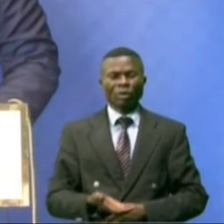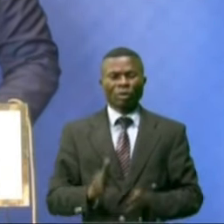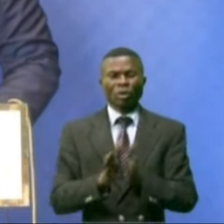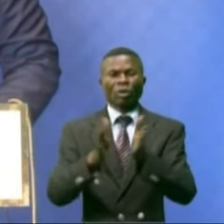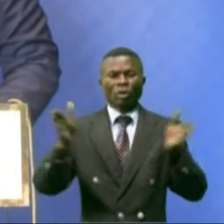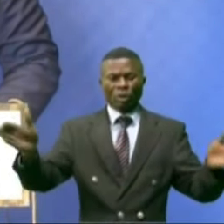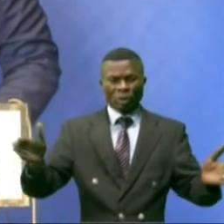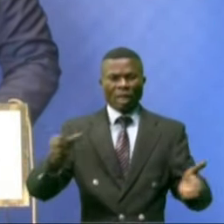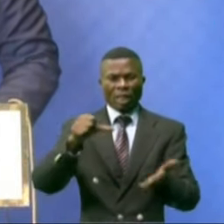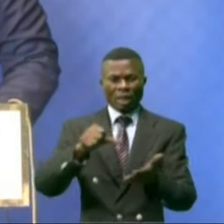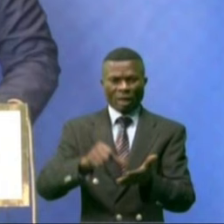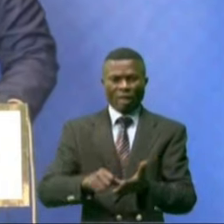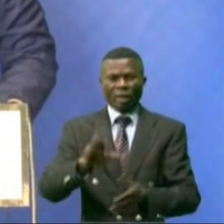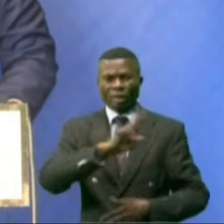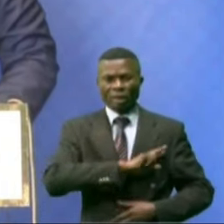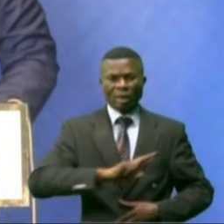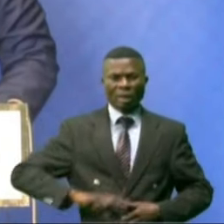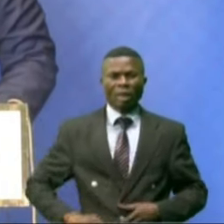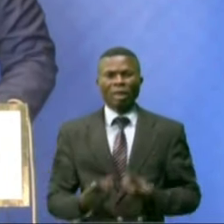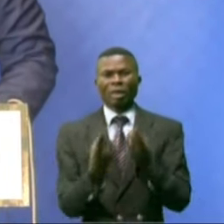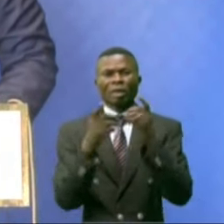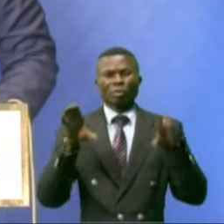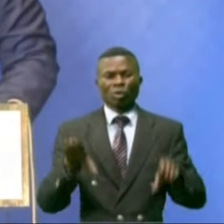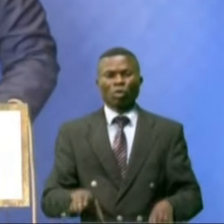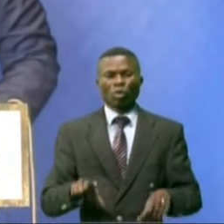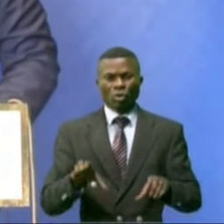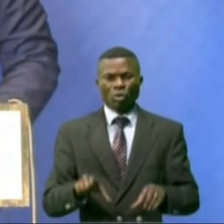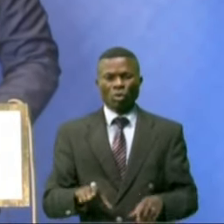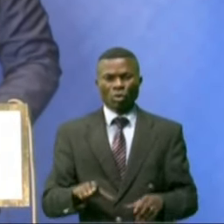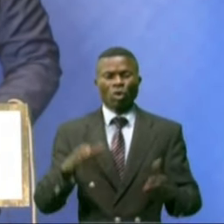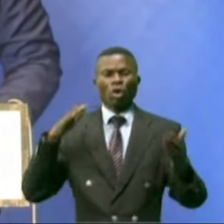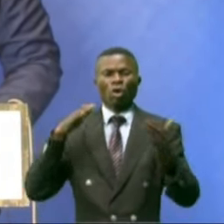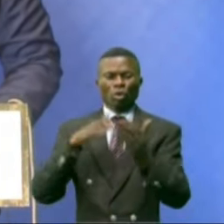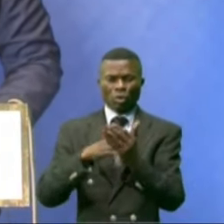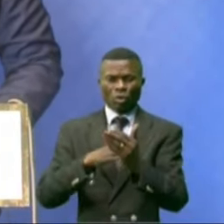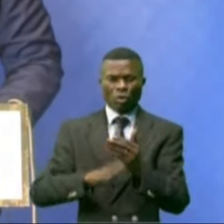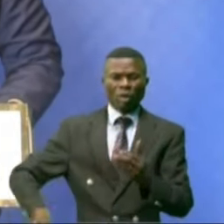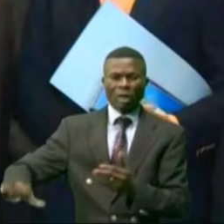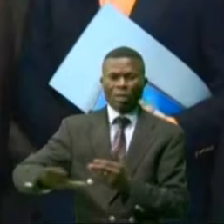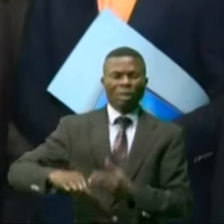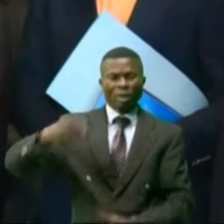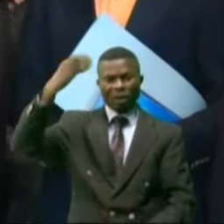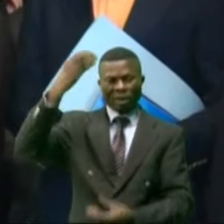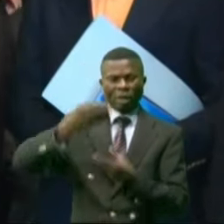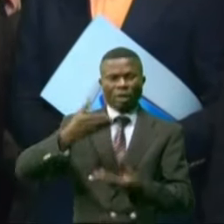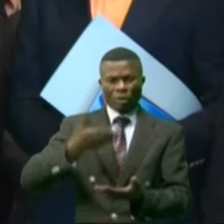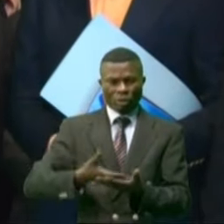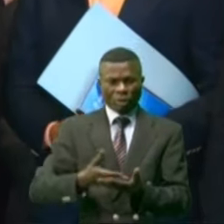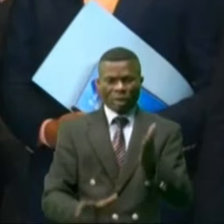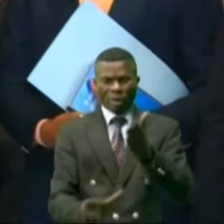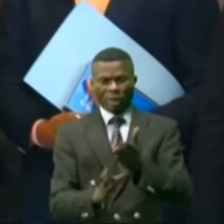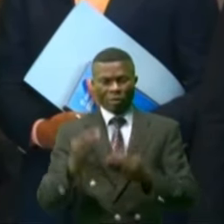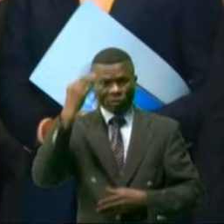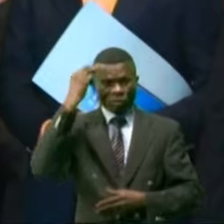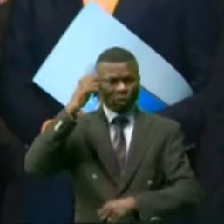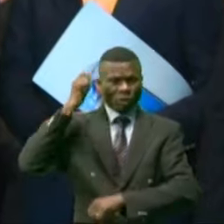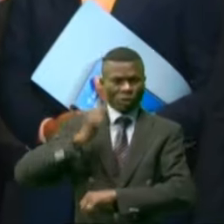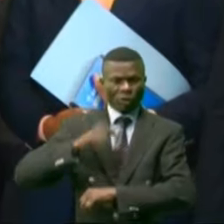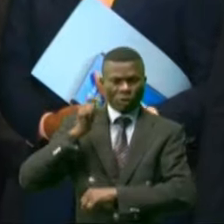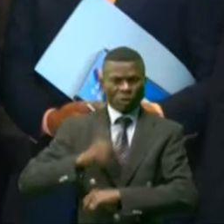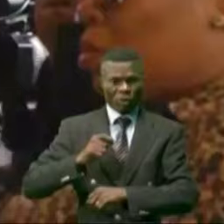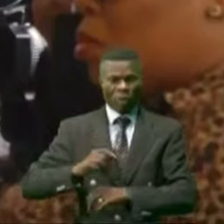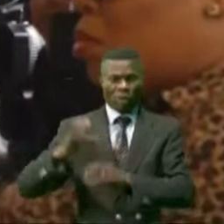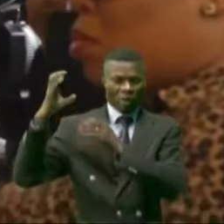la requête de la République démocratique du Congo contre le Rwanda. Le vice-ministre de la Justice chargé